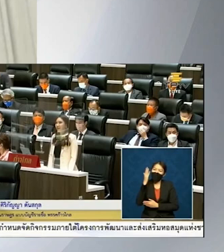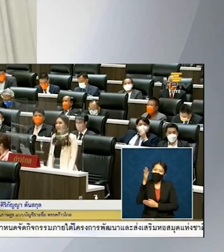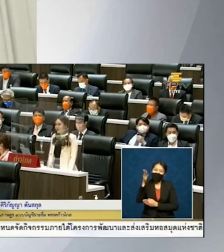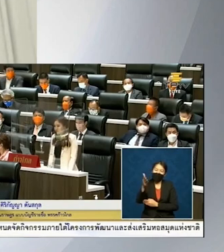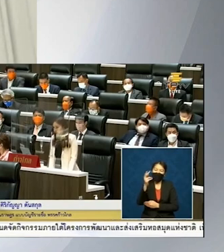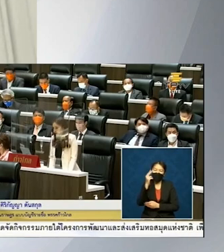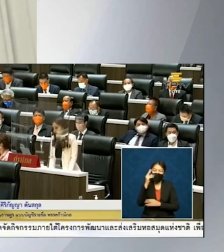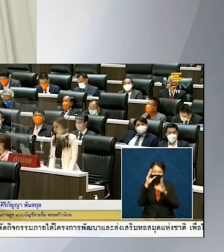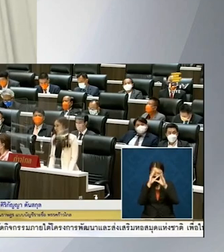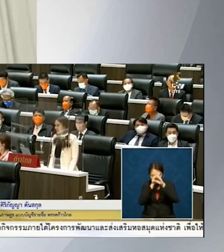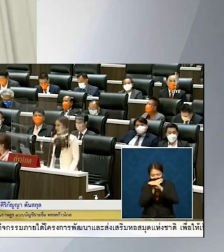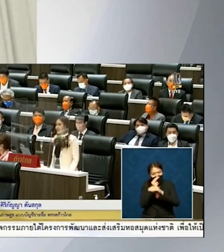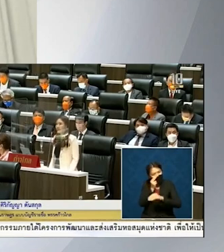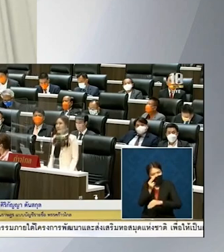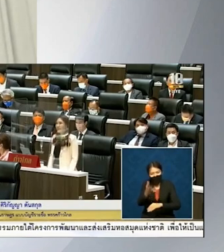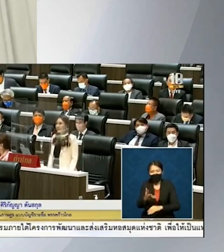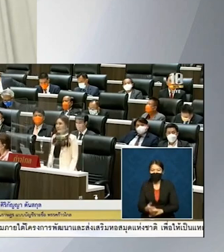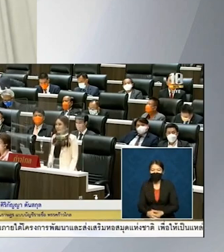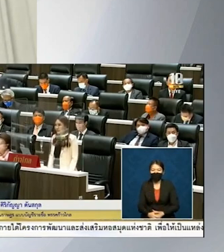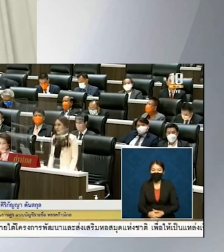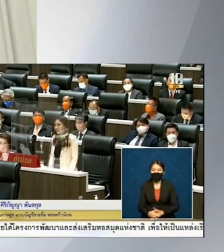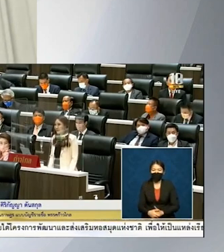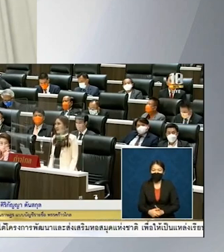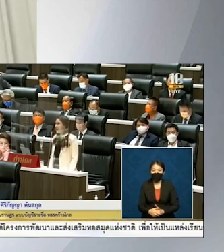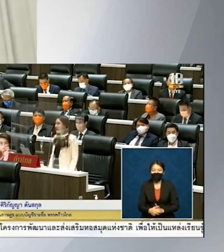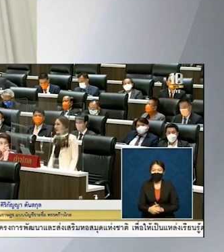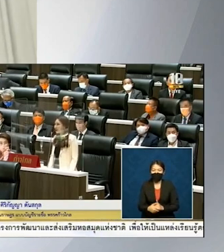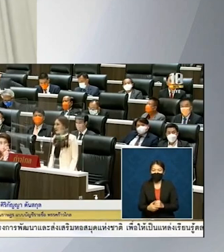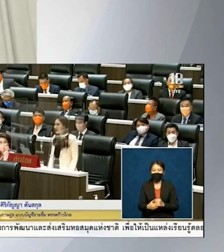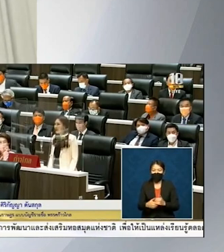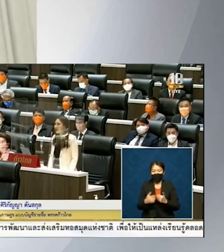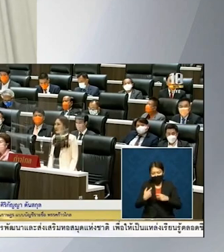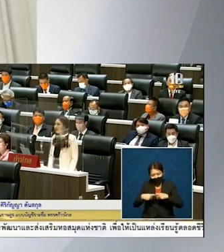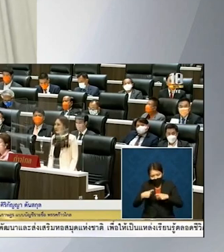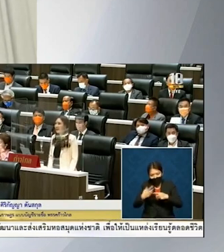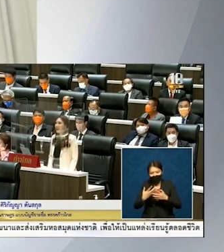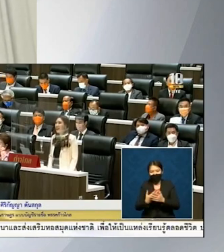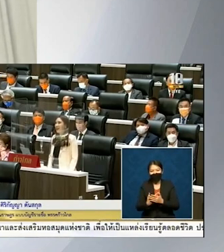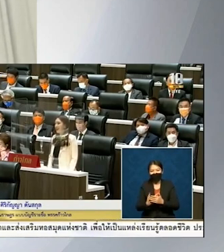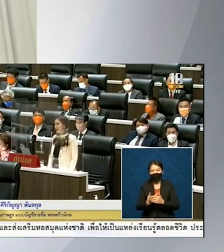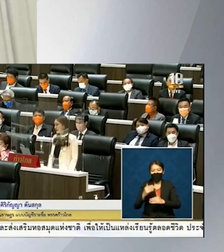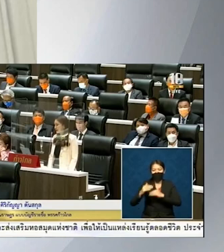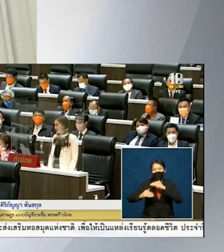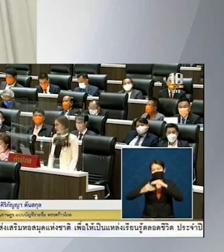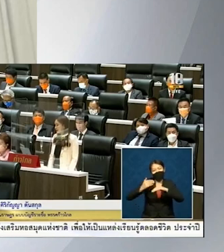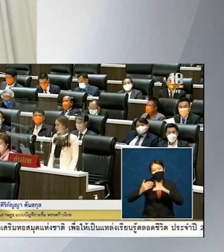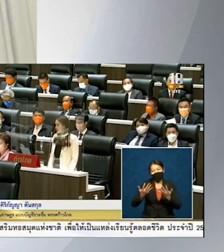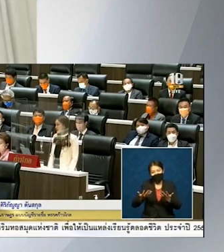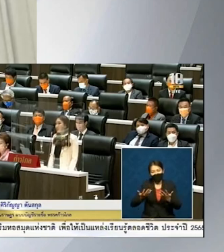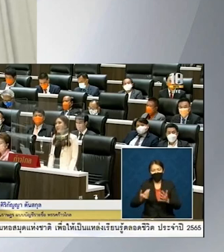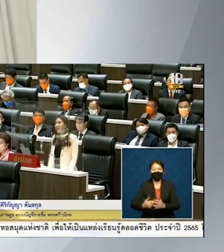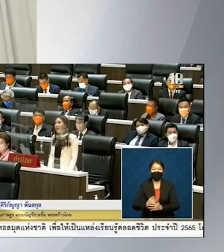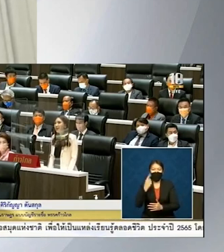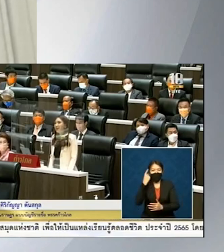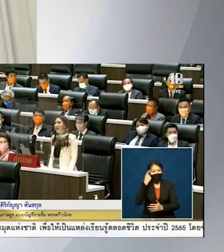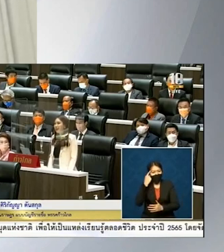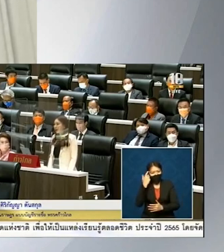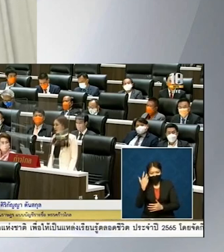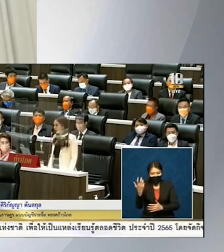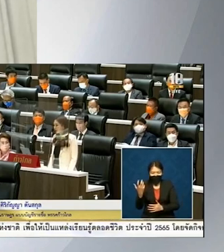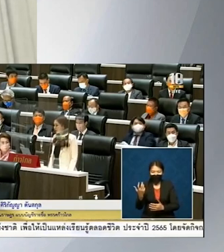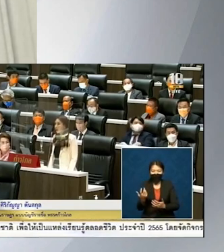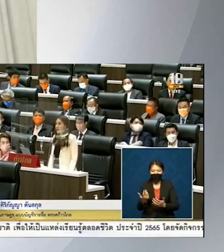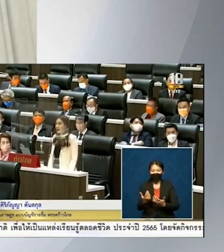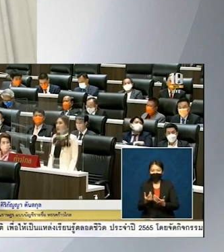นใจแล้วก็มานำเสนอให้แปลกใหม่ให้ในมุมที่ทุกคนอาจจะยังไม่เคยมองมุมนี้ม